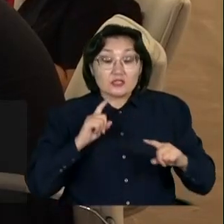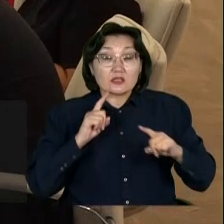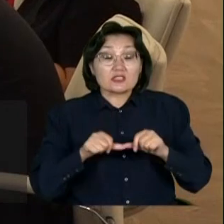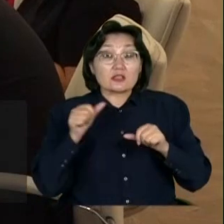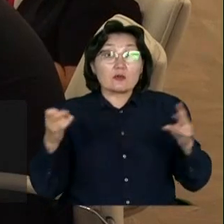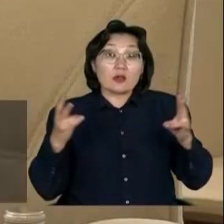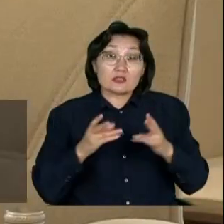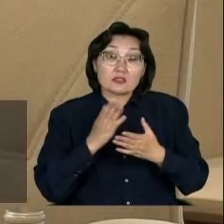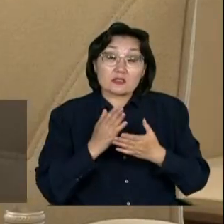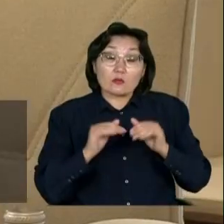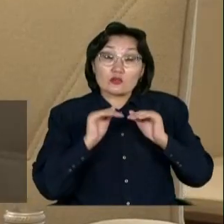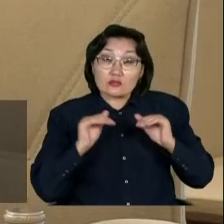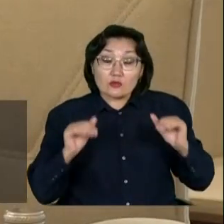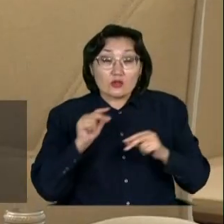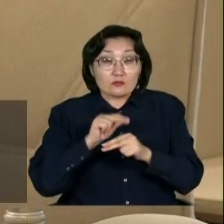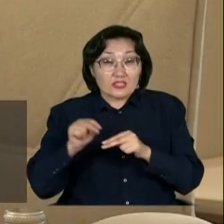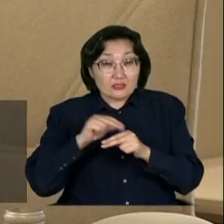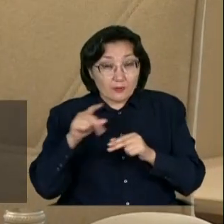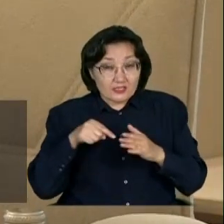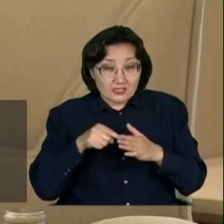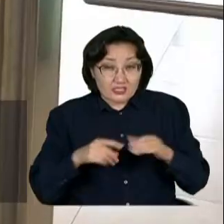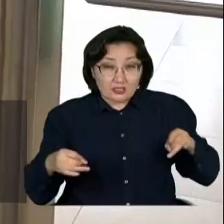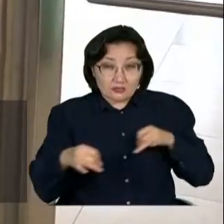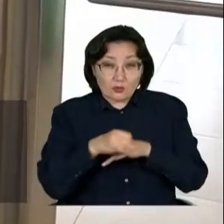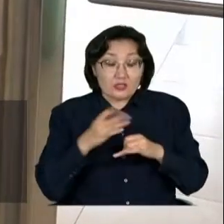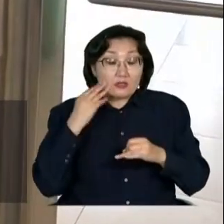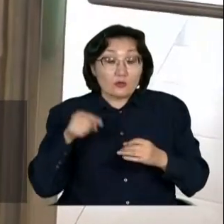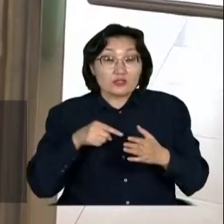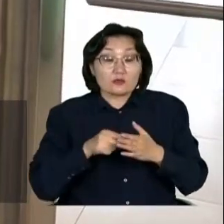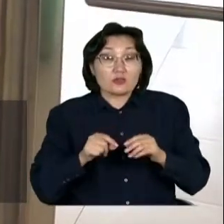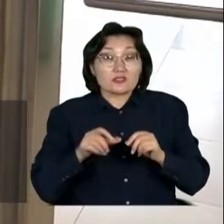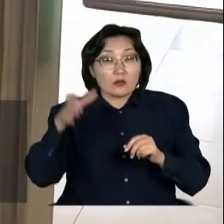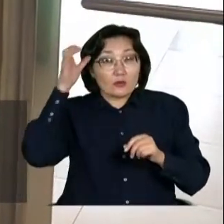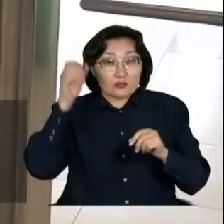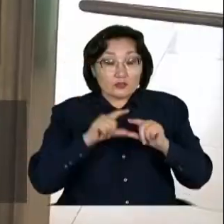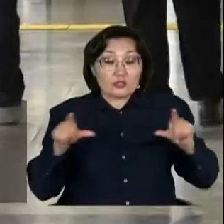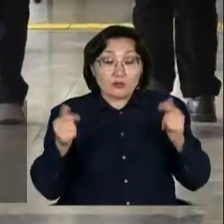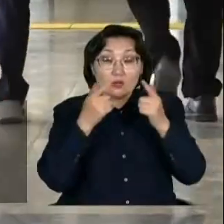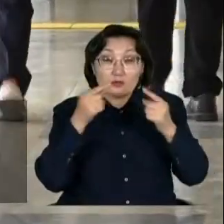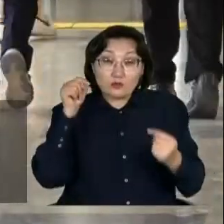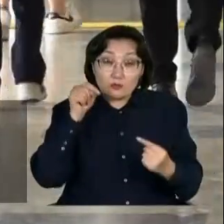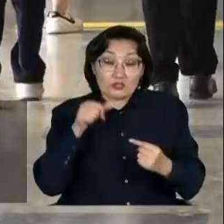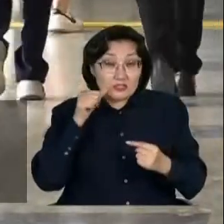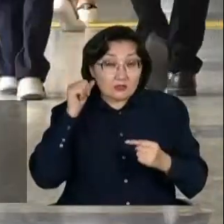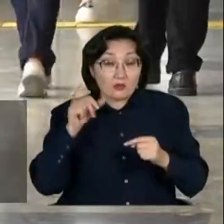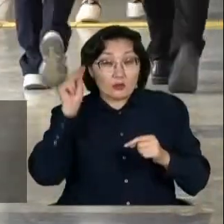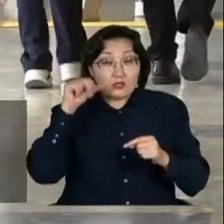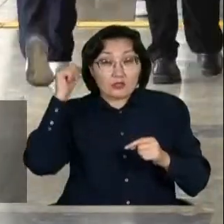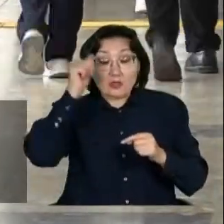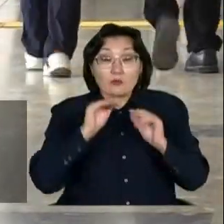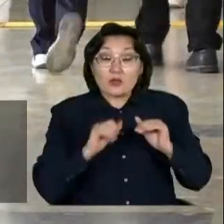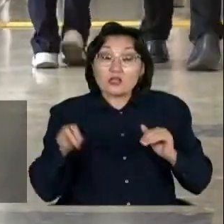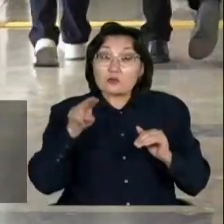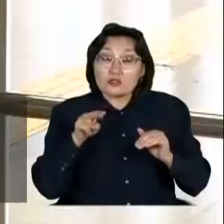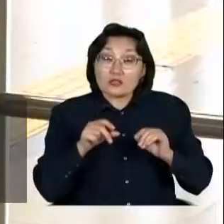ерекше қажеттілігі бар балаларға білім беру мәселесі де қаралды. Алматы қаласы білім басқармасының мәліметінше, былтырғы оқу жылында